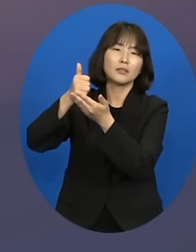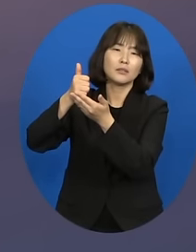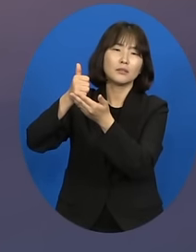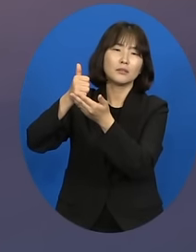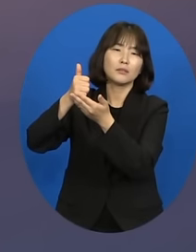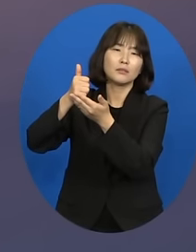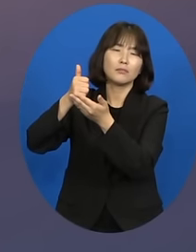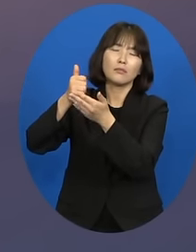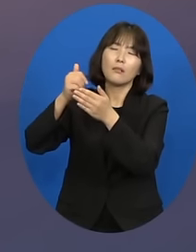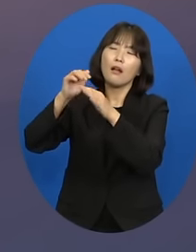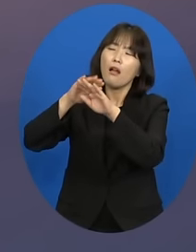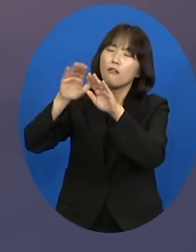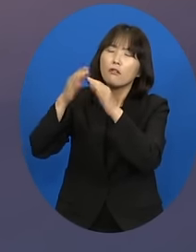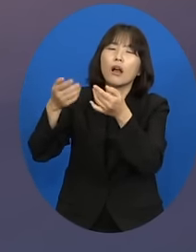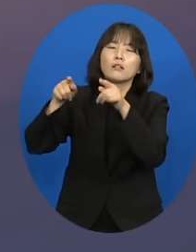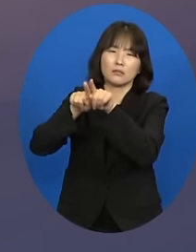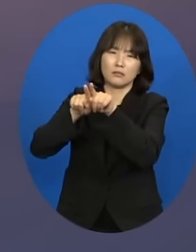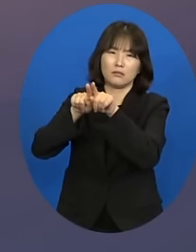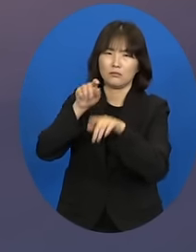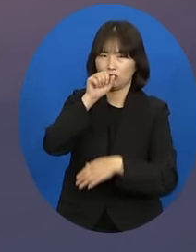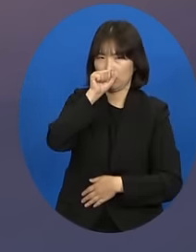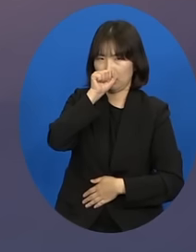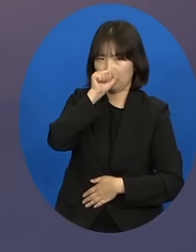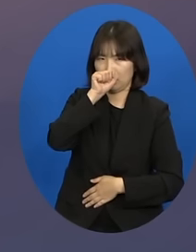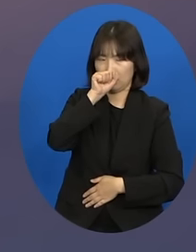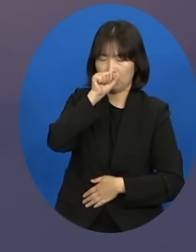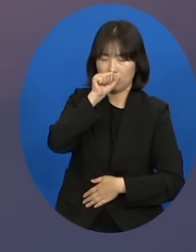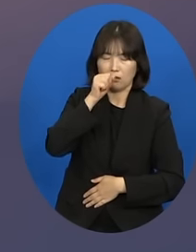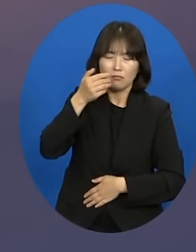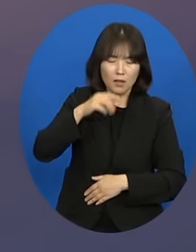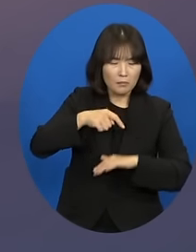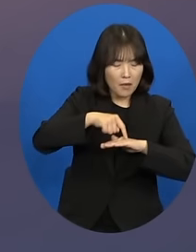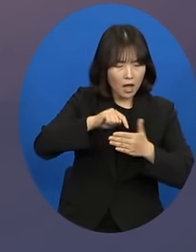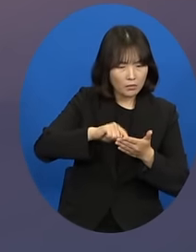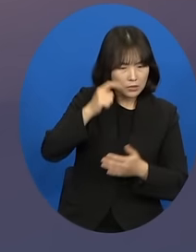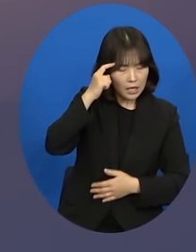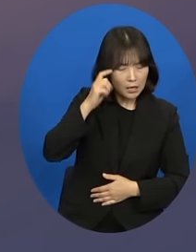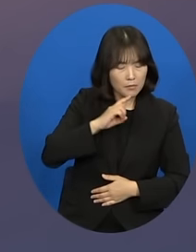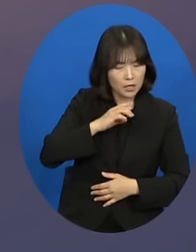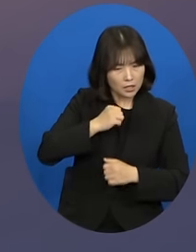해주시면 좋겠는데 마음과 생각을 지켜주시기만 하시나?